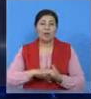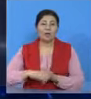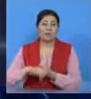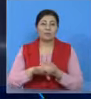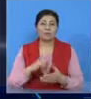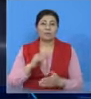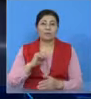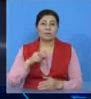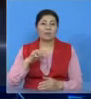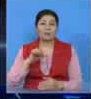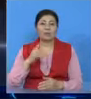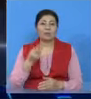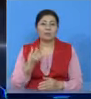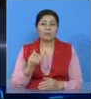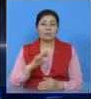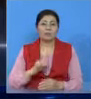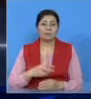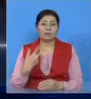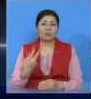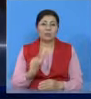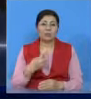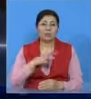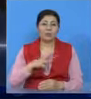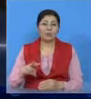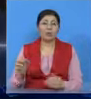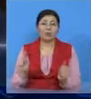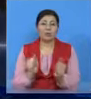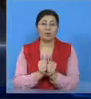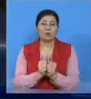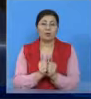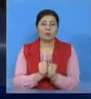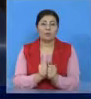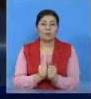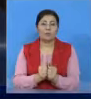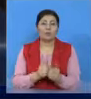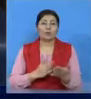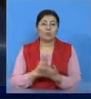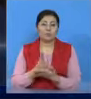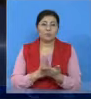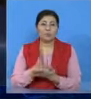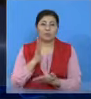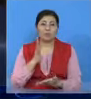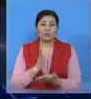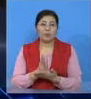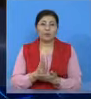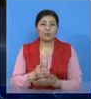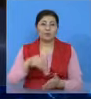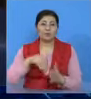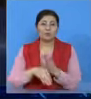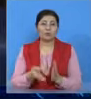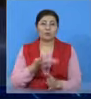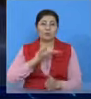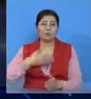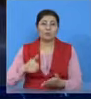федерациясы. 2 миллионға жуық қызмет мүшелерді қамтимыз. Соның ішінде